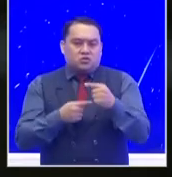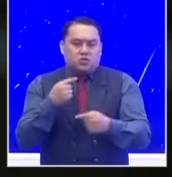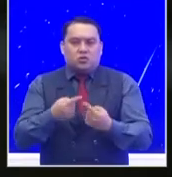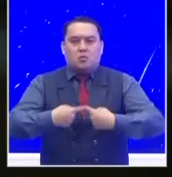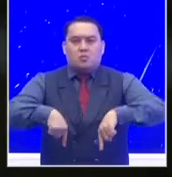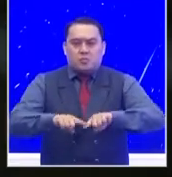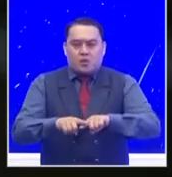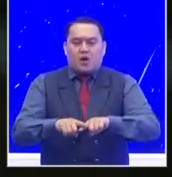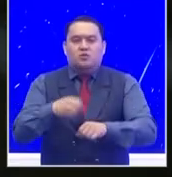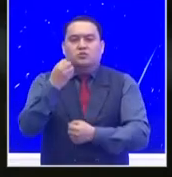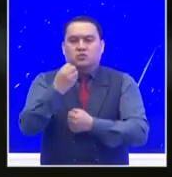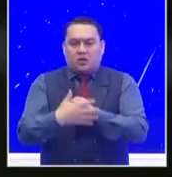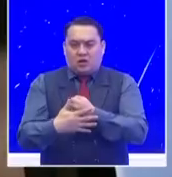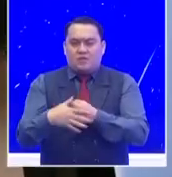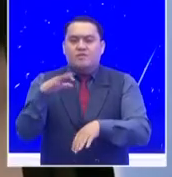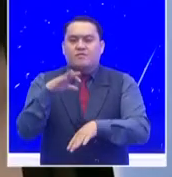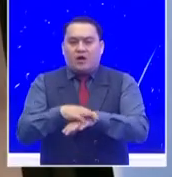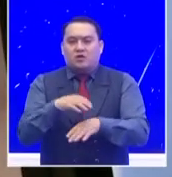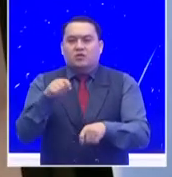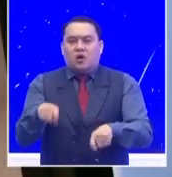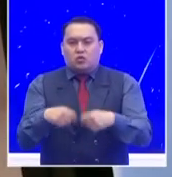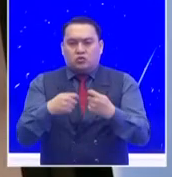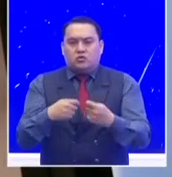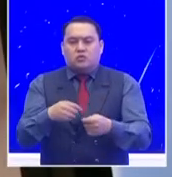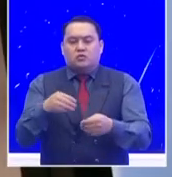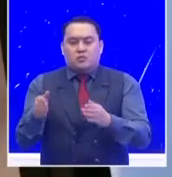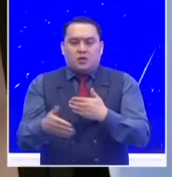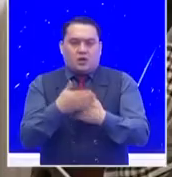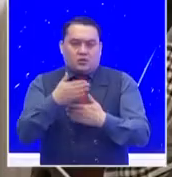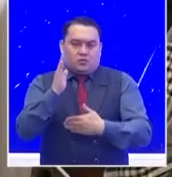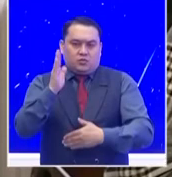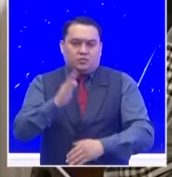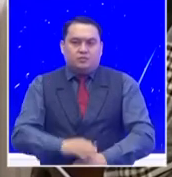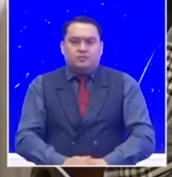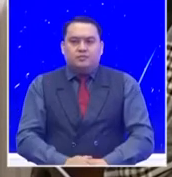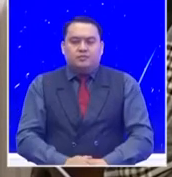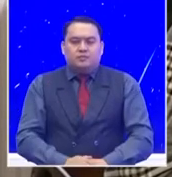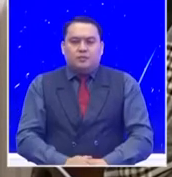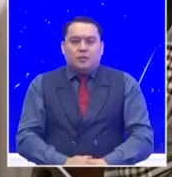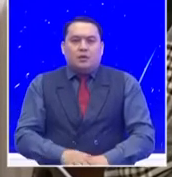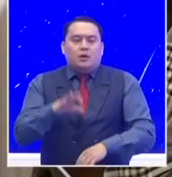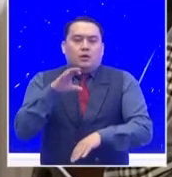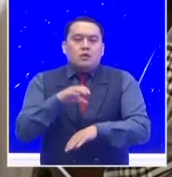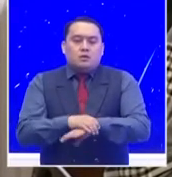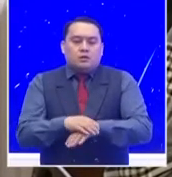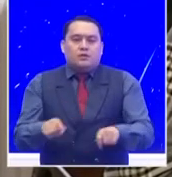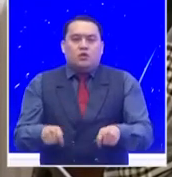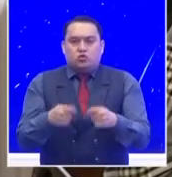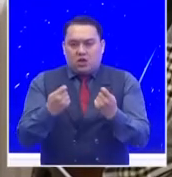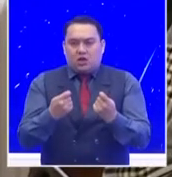базу данных. В случае установления фактов нарушения принимаются соответствующие меры. По выявлению ими